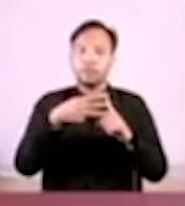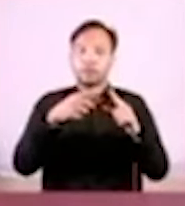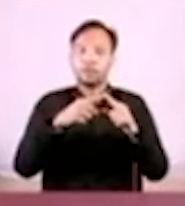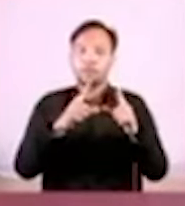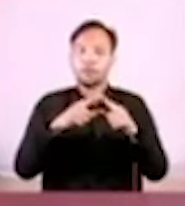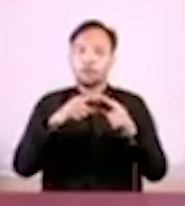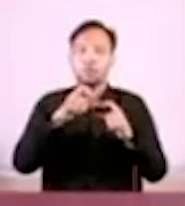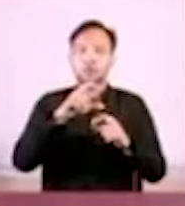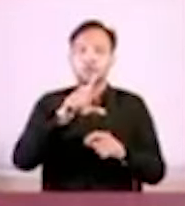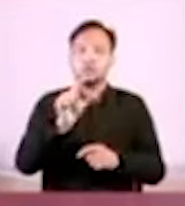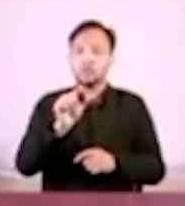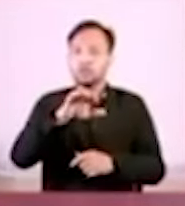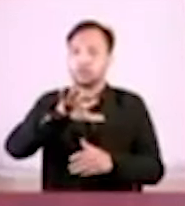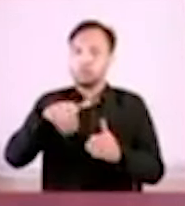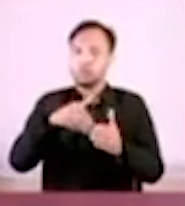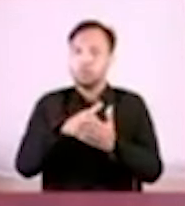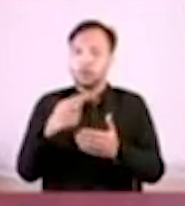seluruh yang hadir.